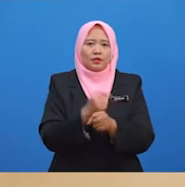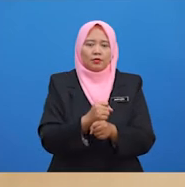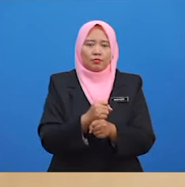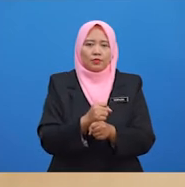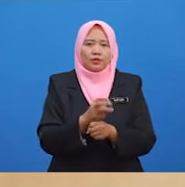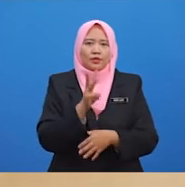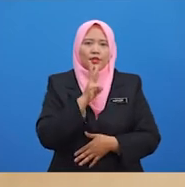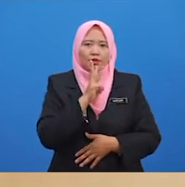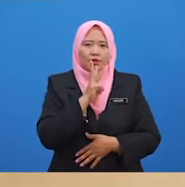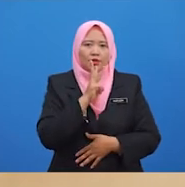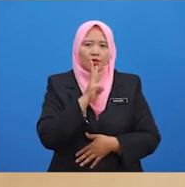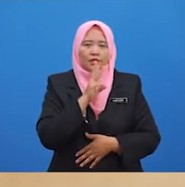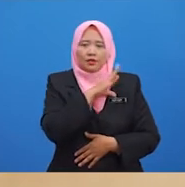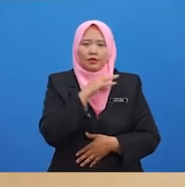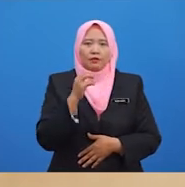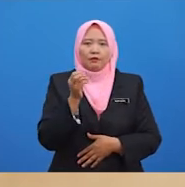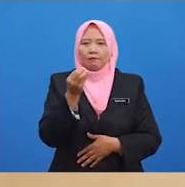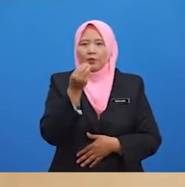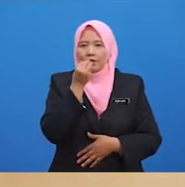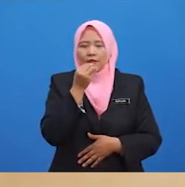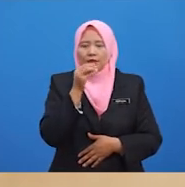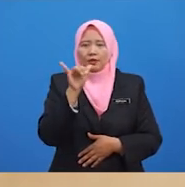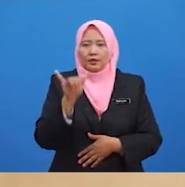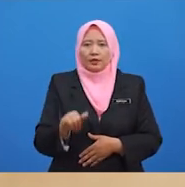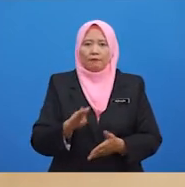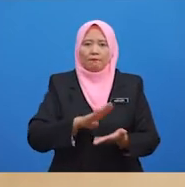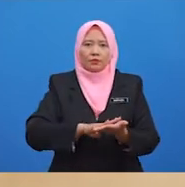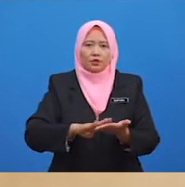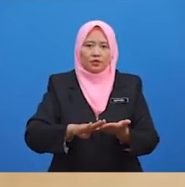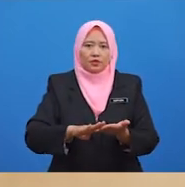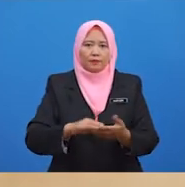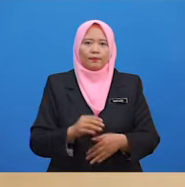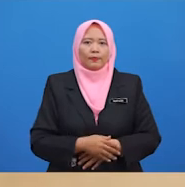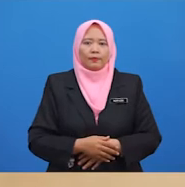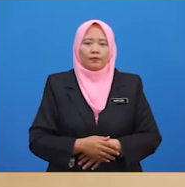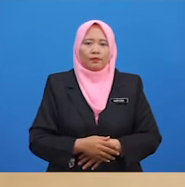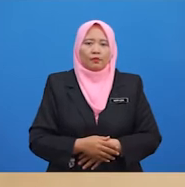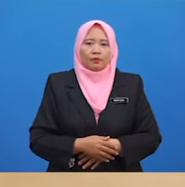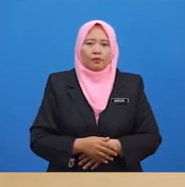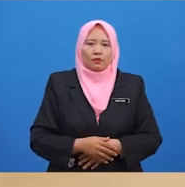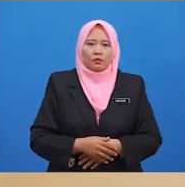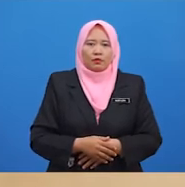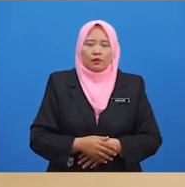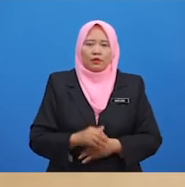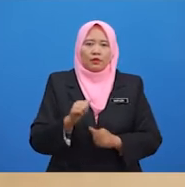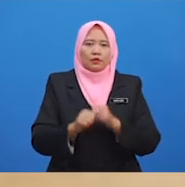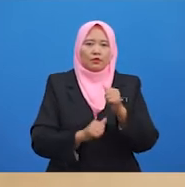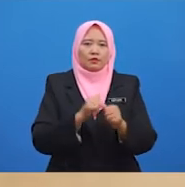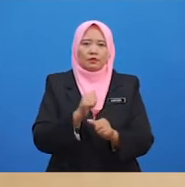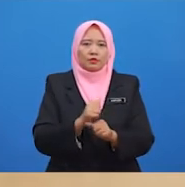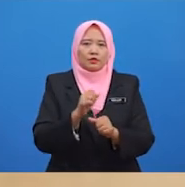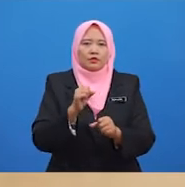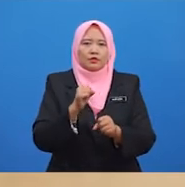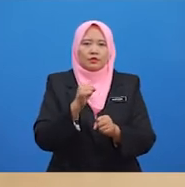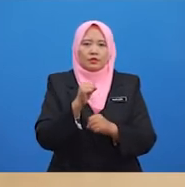telah tercemar. Di samping itu, pencemaran alam sekitar juga boleh menyebabkan kepupusan haiwan